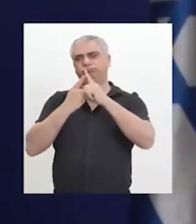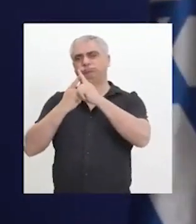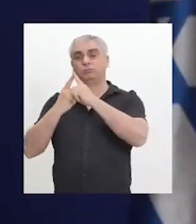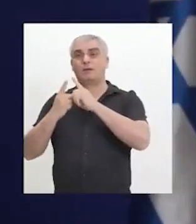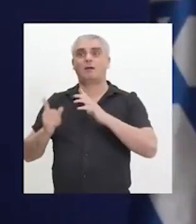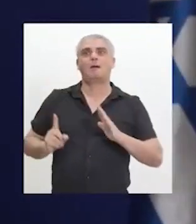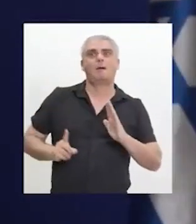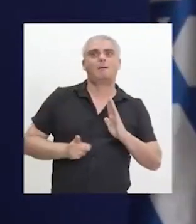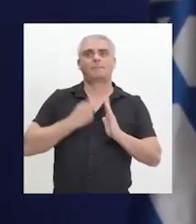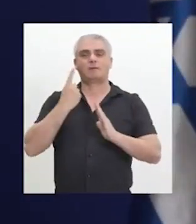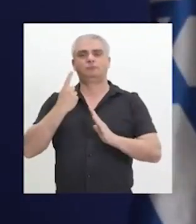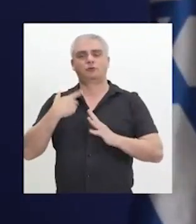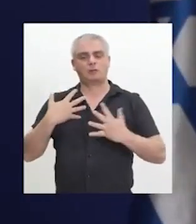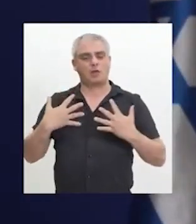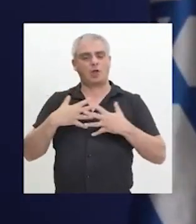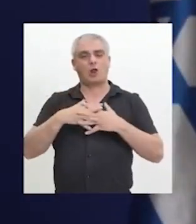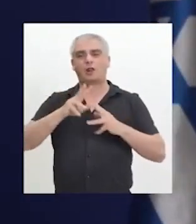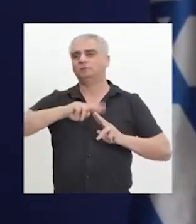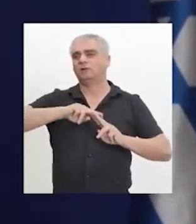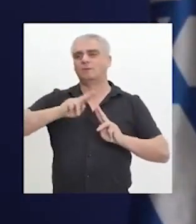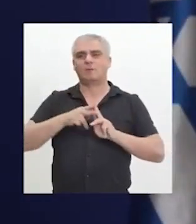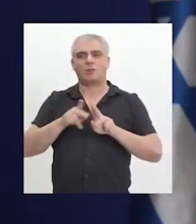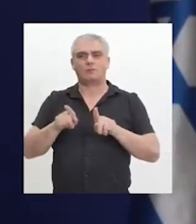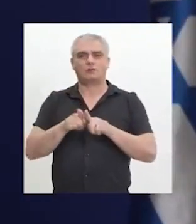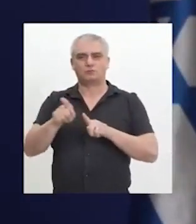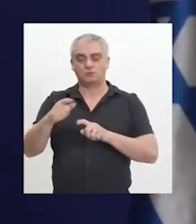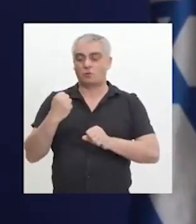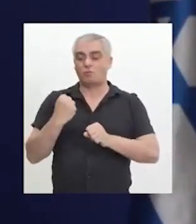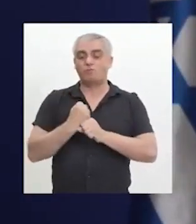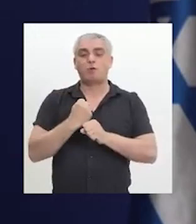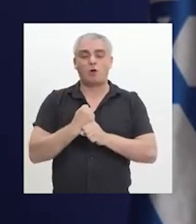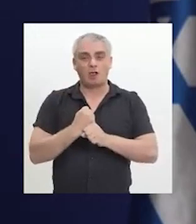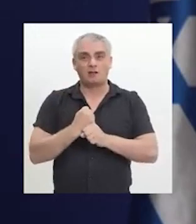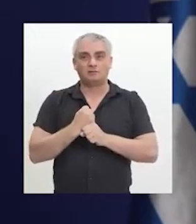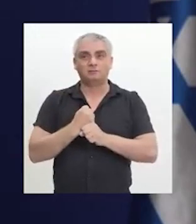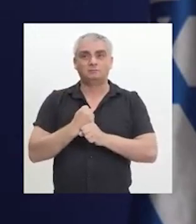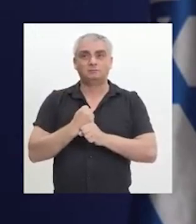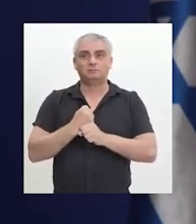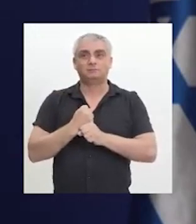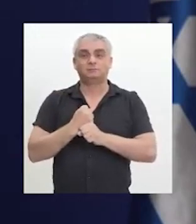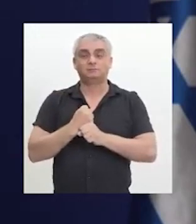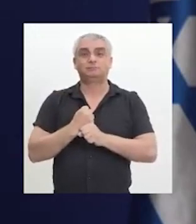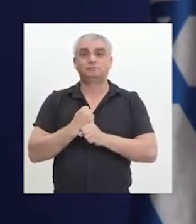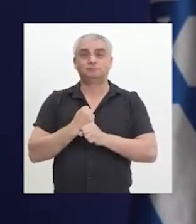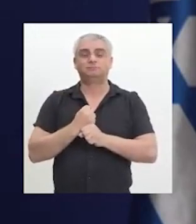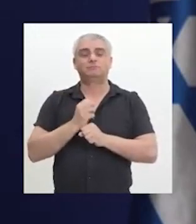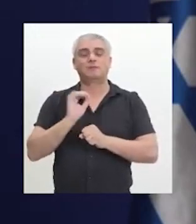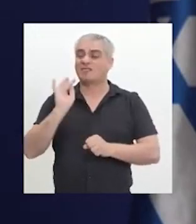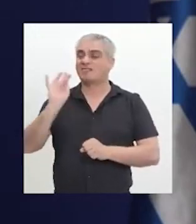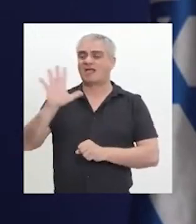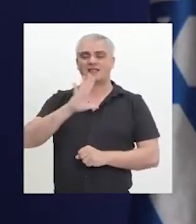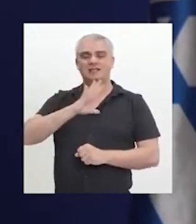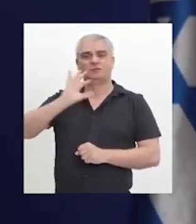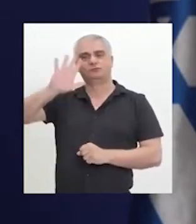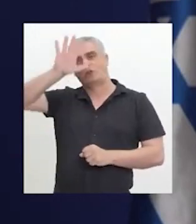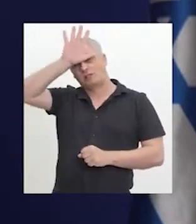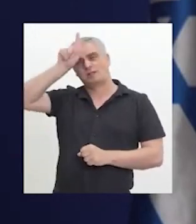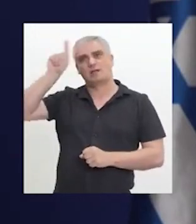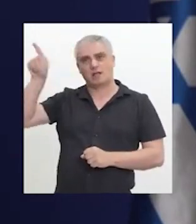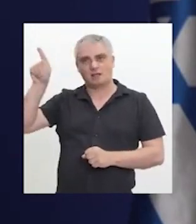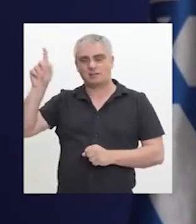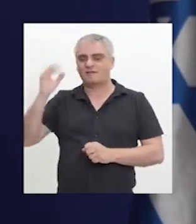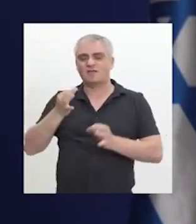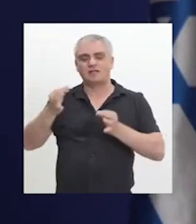הראשונה שקואי בינלאומית כזו פועלת פועלת כנגד האיום האיראני